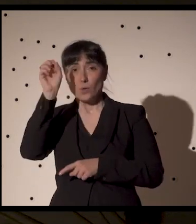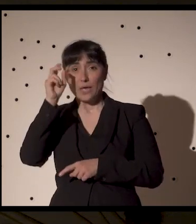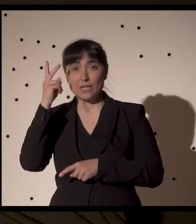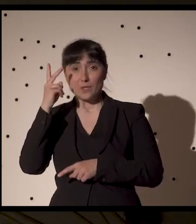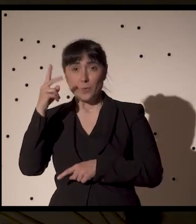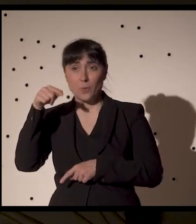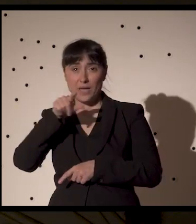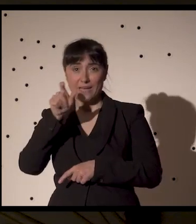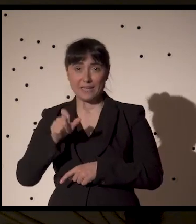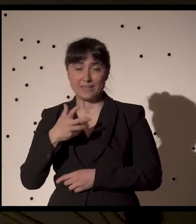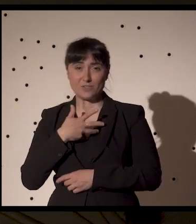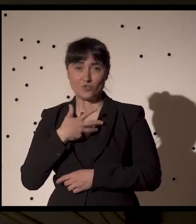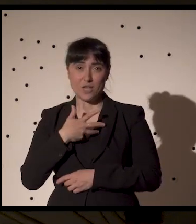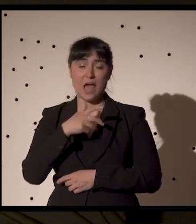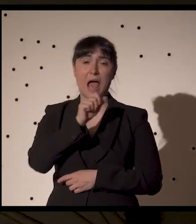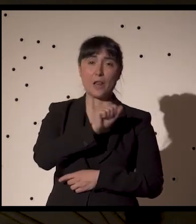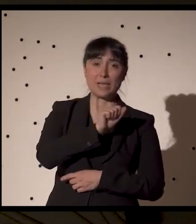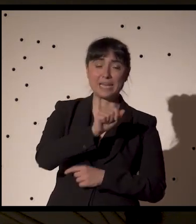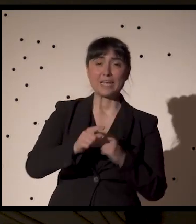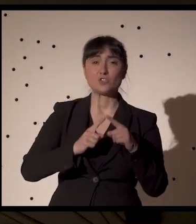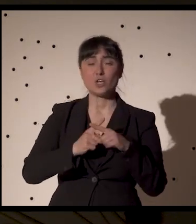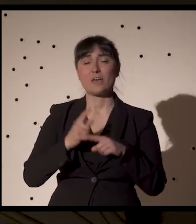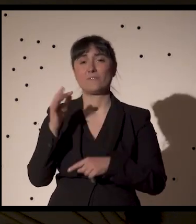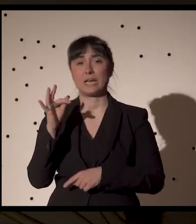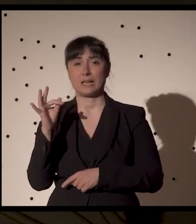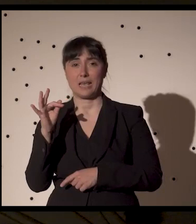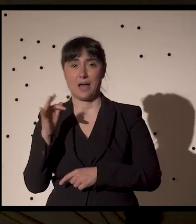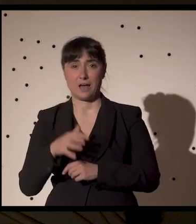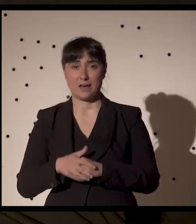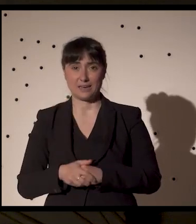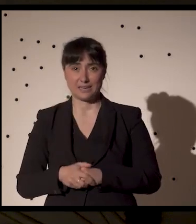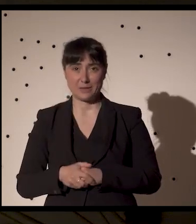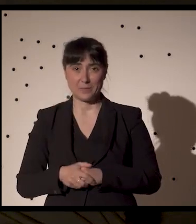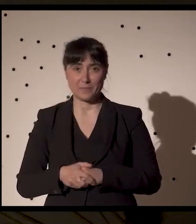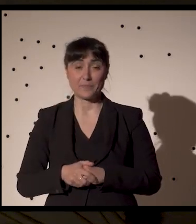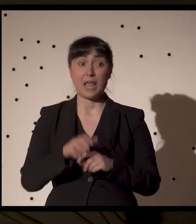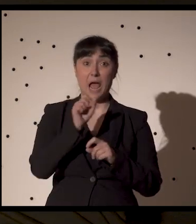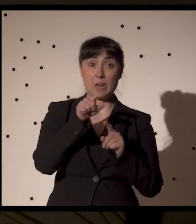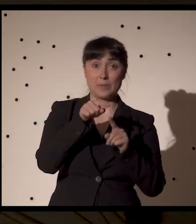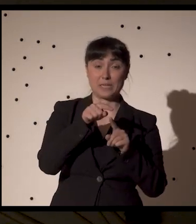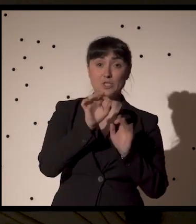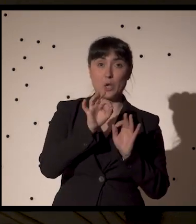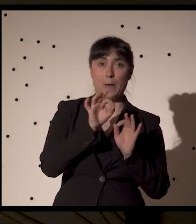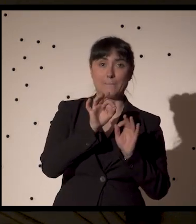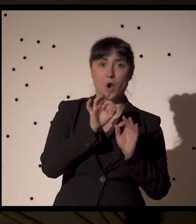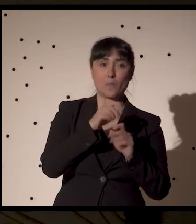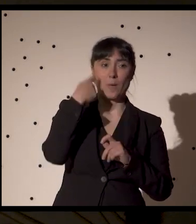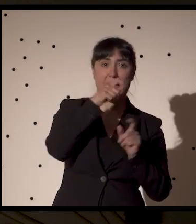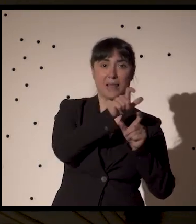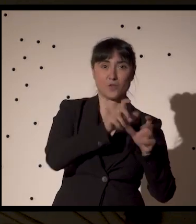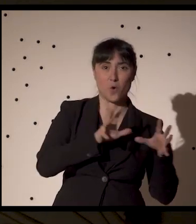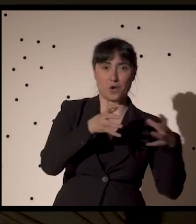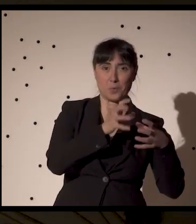di verracchiati e Alberici era nel cast di e da Gaber questo ripeto a segnalare